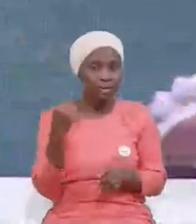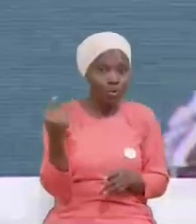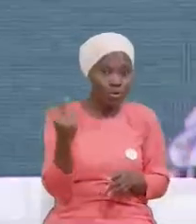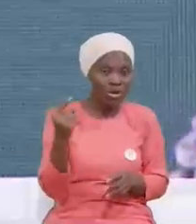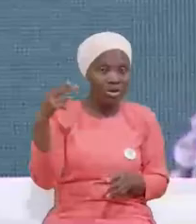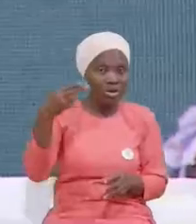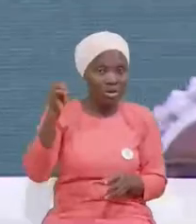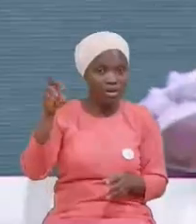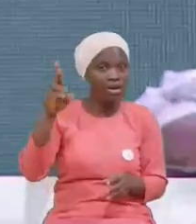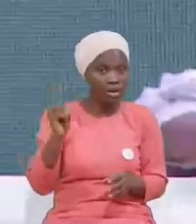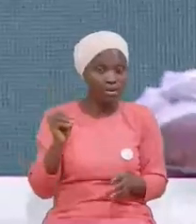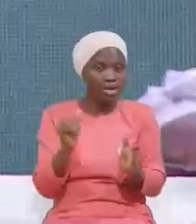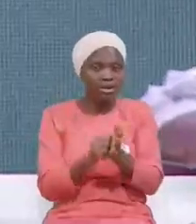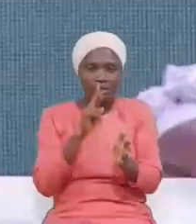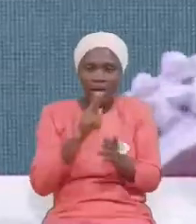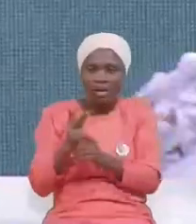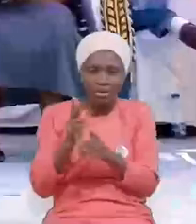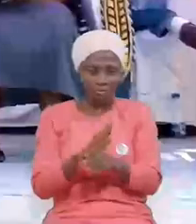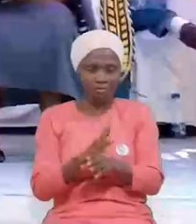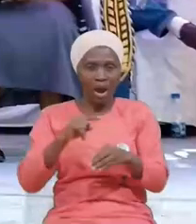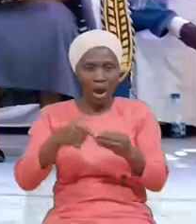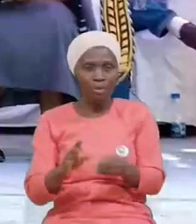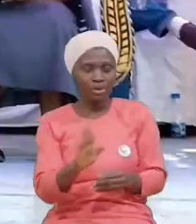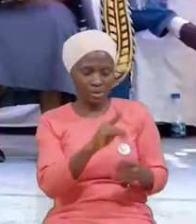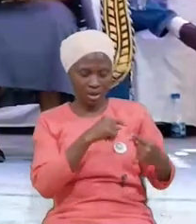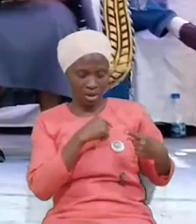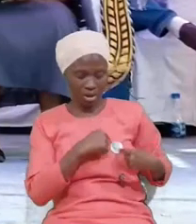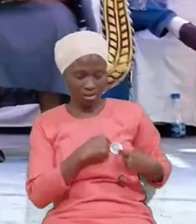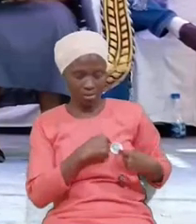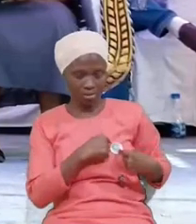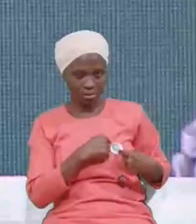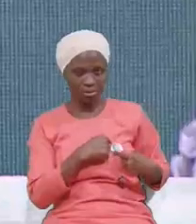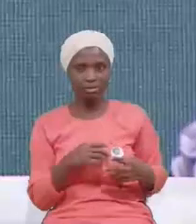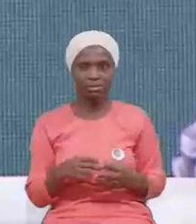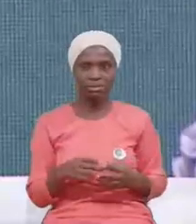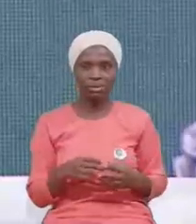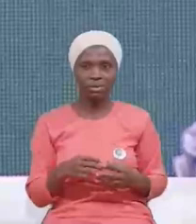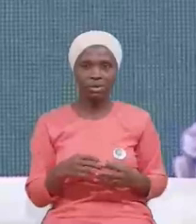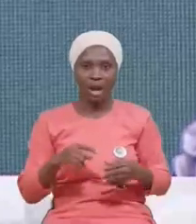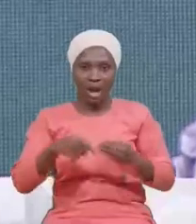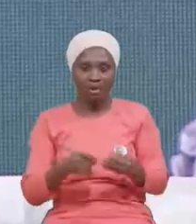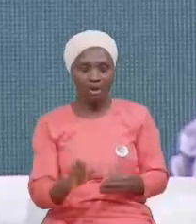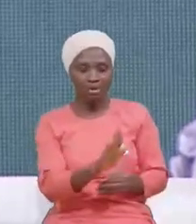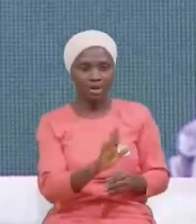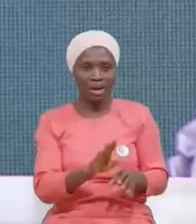Mais seuls les héros se soucient de leur conscience, de leur caractère,